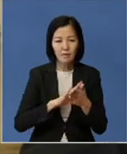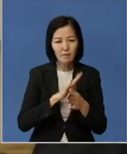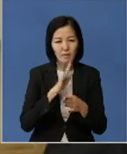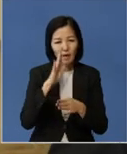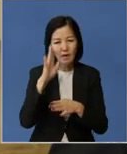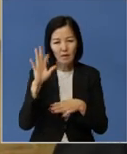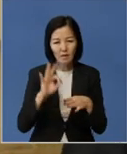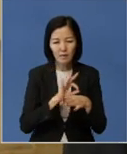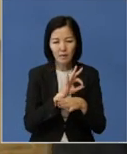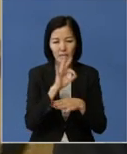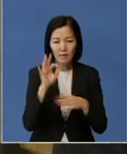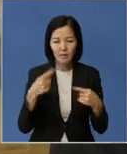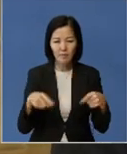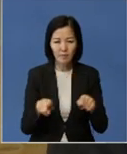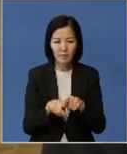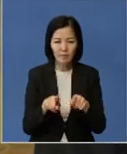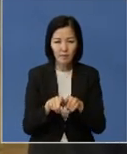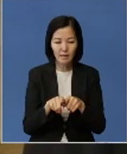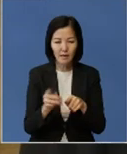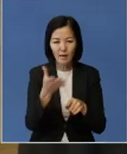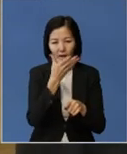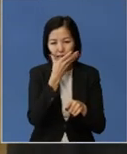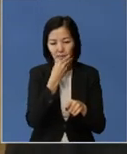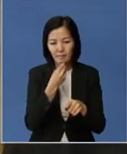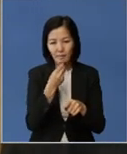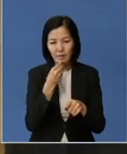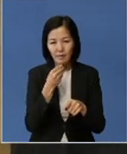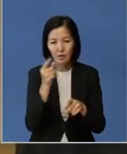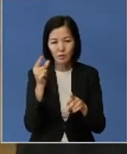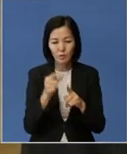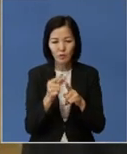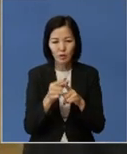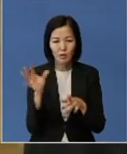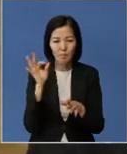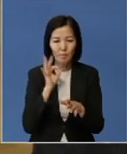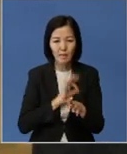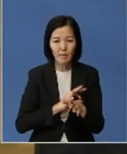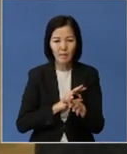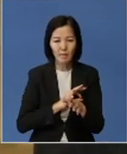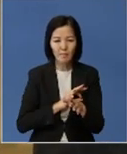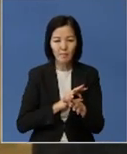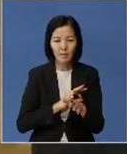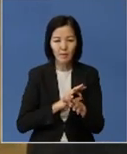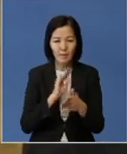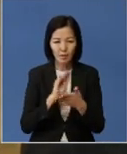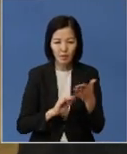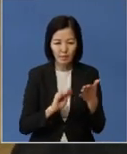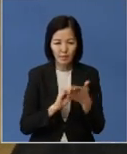ұлы уақыттың кішкентай үзігінен бөлшегінен бабаларымыздың жүрек дүрсілін естірте